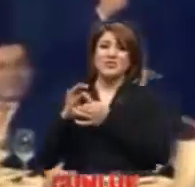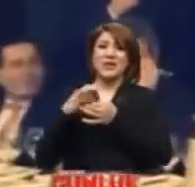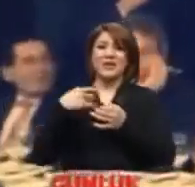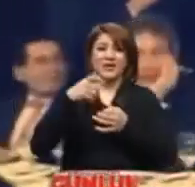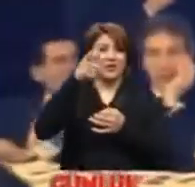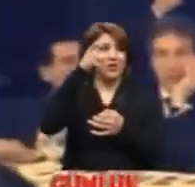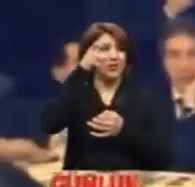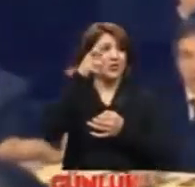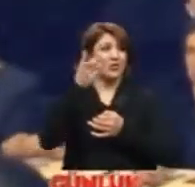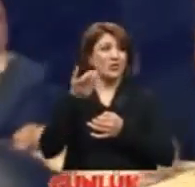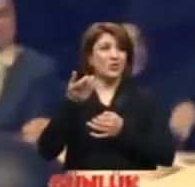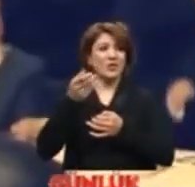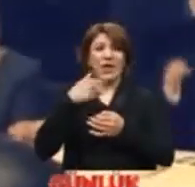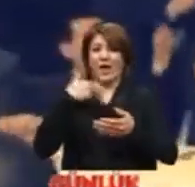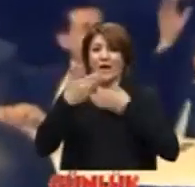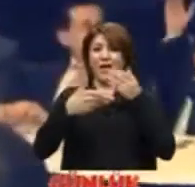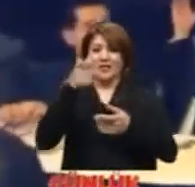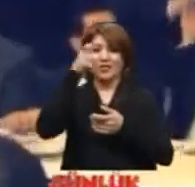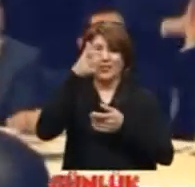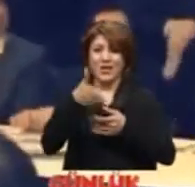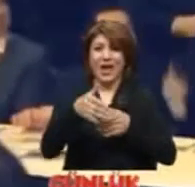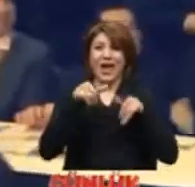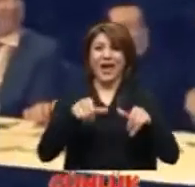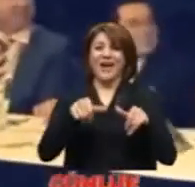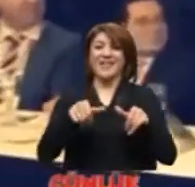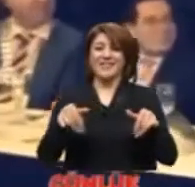yapıyor. Başkanım sen de söyle.